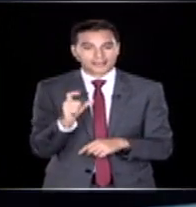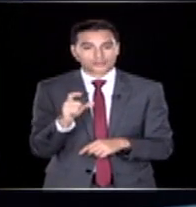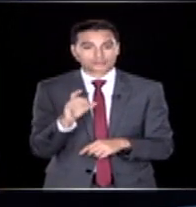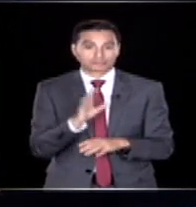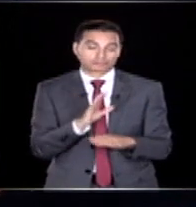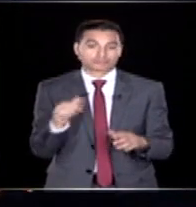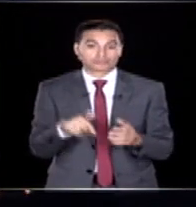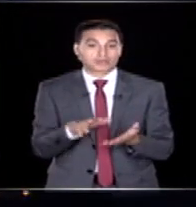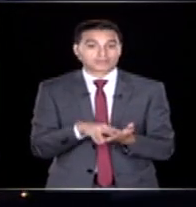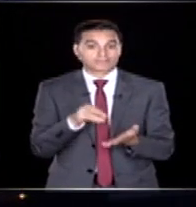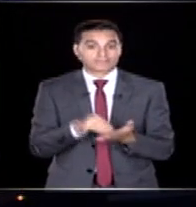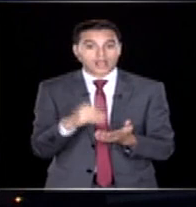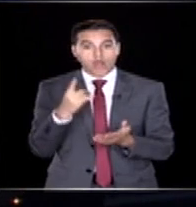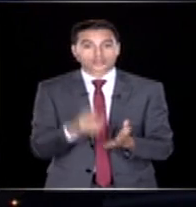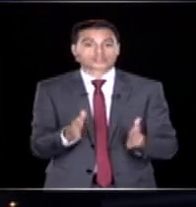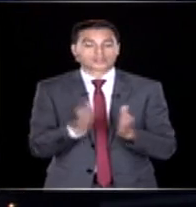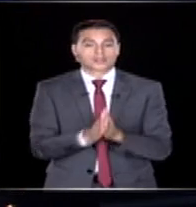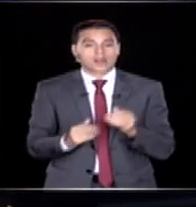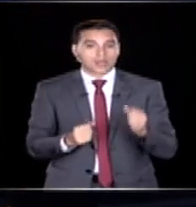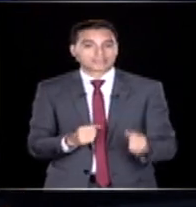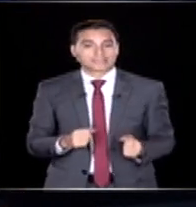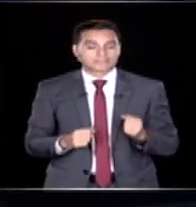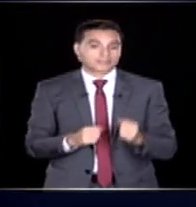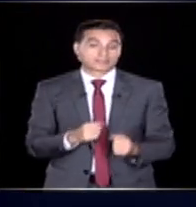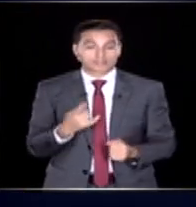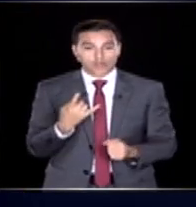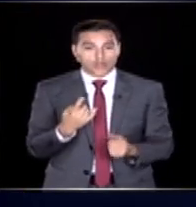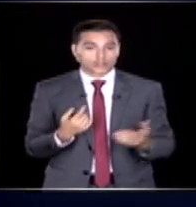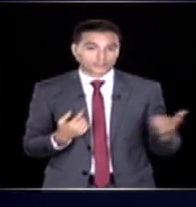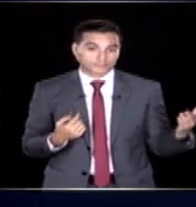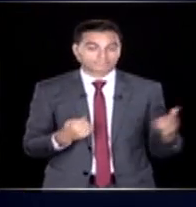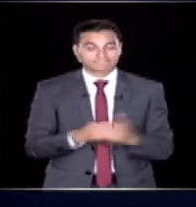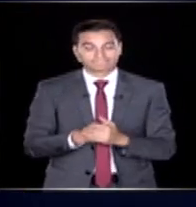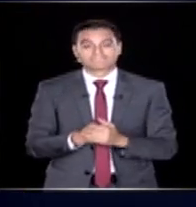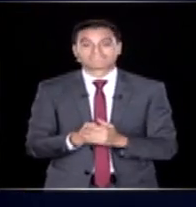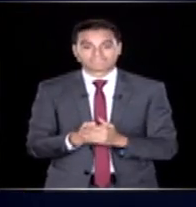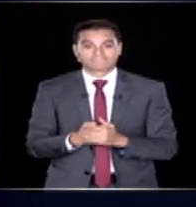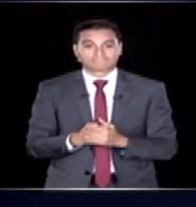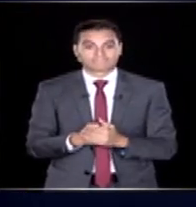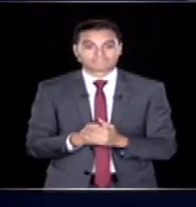عشانات، أول عشانات للقطار إكسبرس. إكسبرس 10،